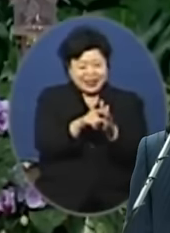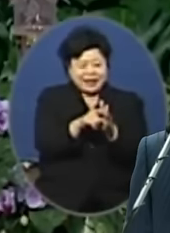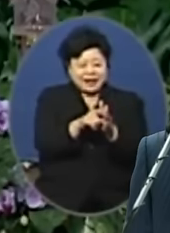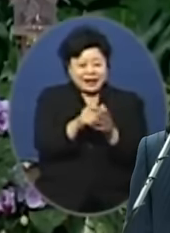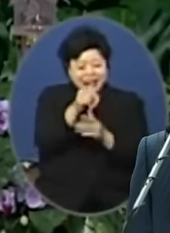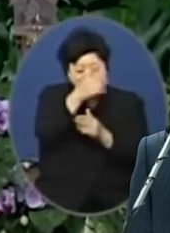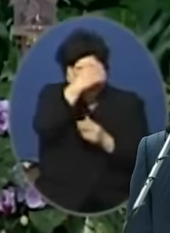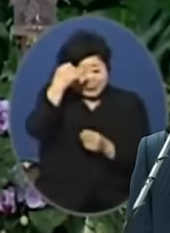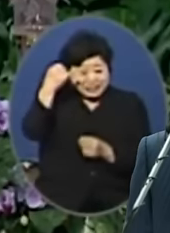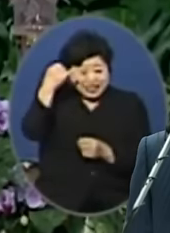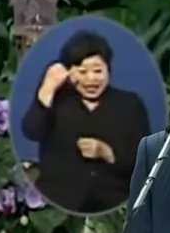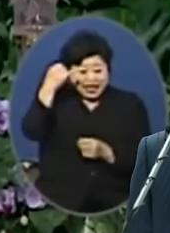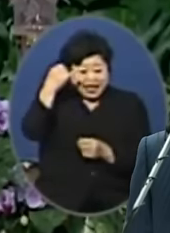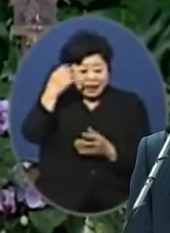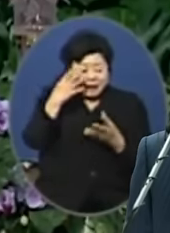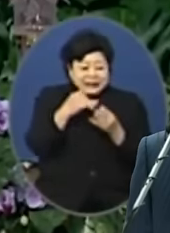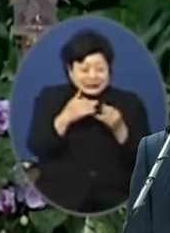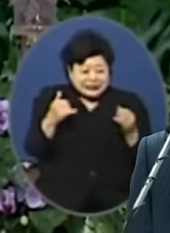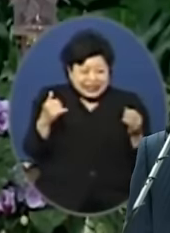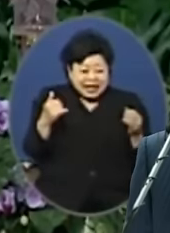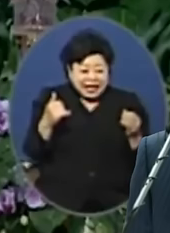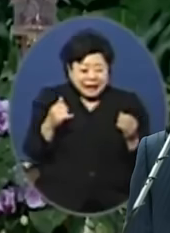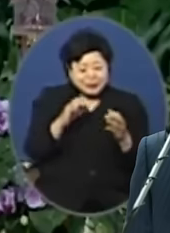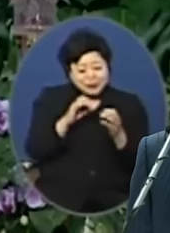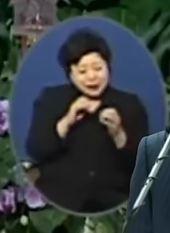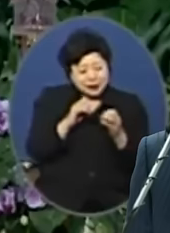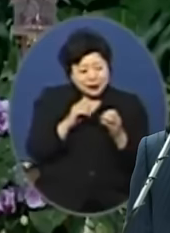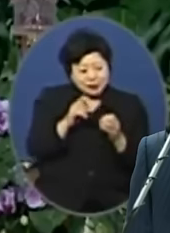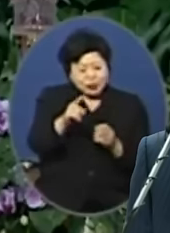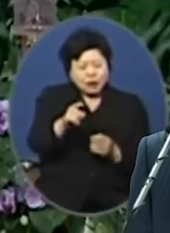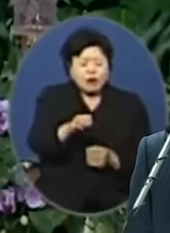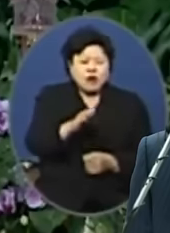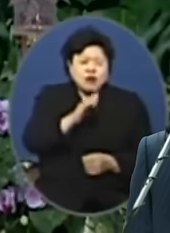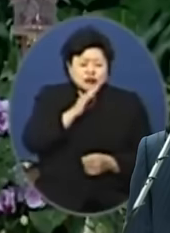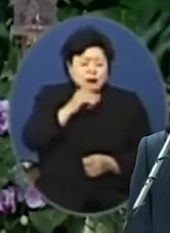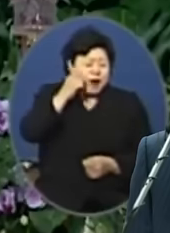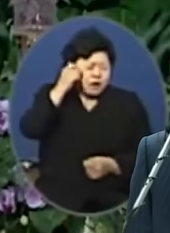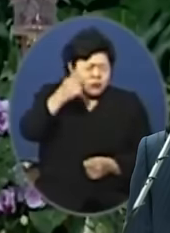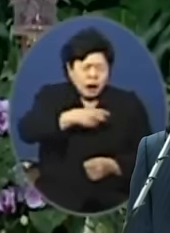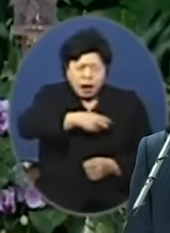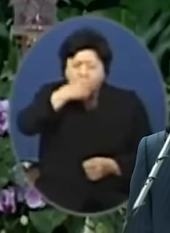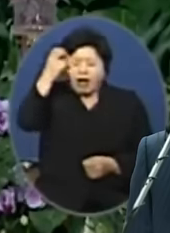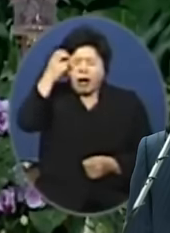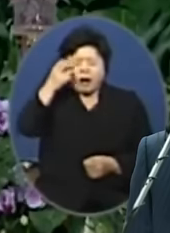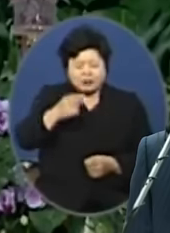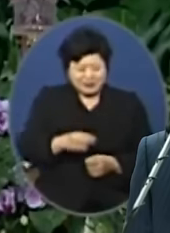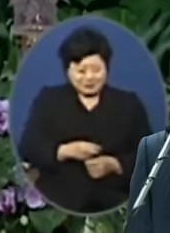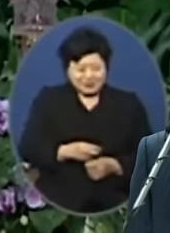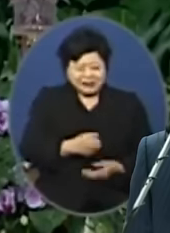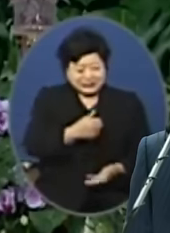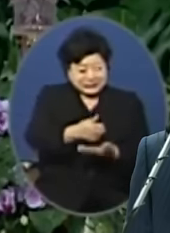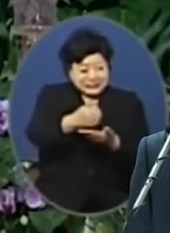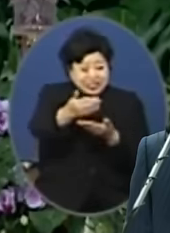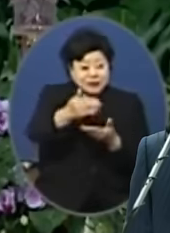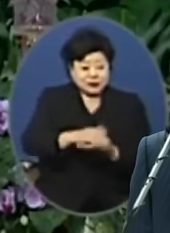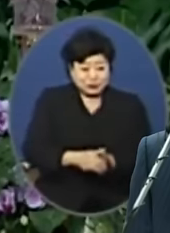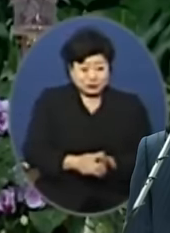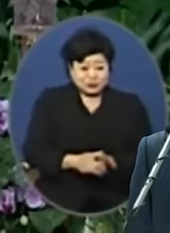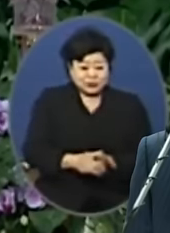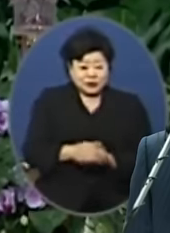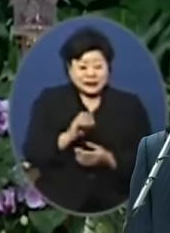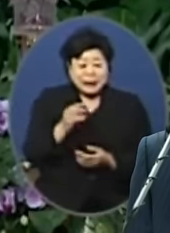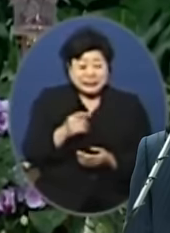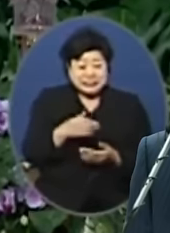왜냐하면 할머니가 많은 사람을 대해보니까 너만큼 지혜 있는 사람이 없더라. 레오나르도